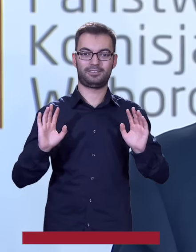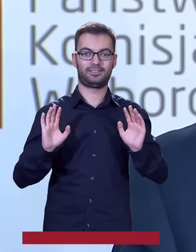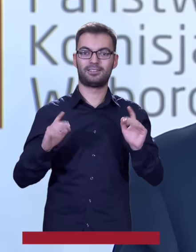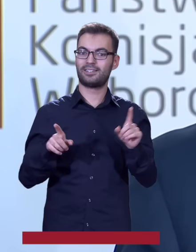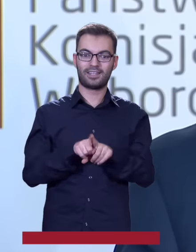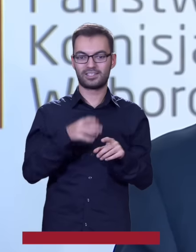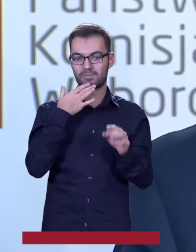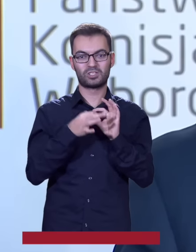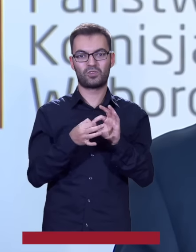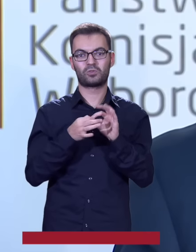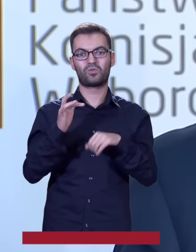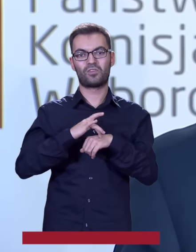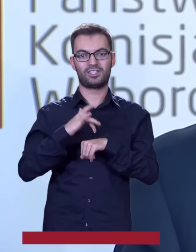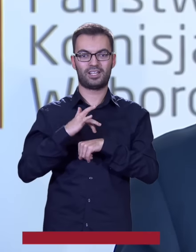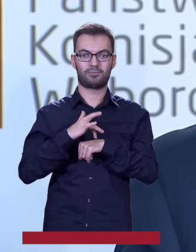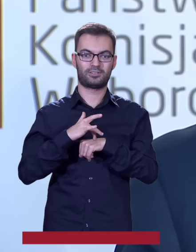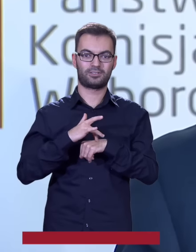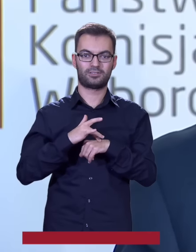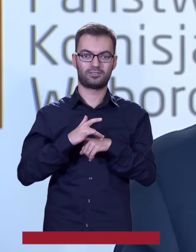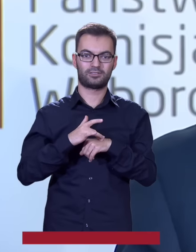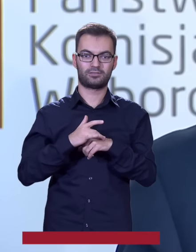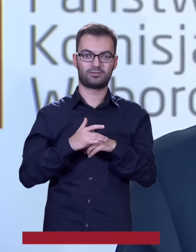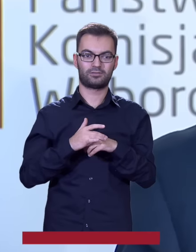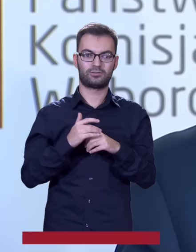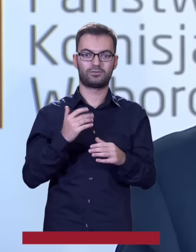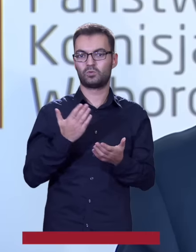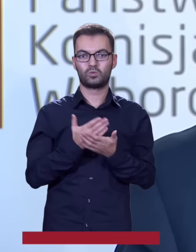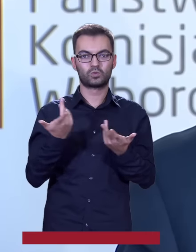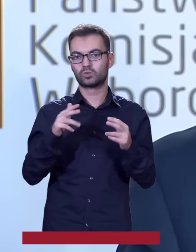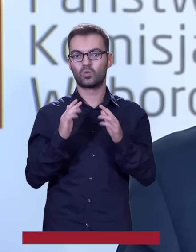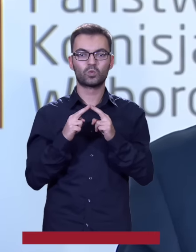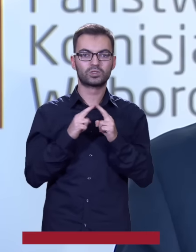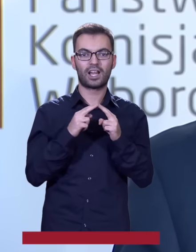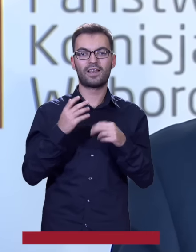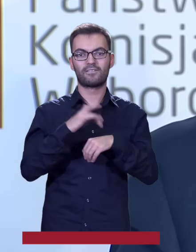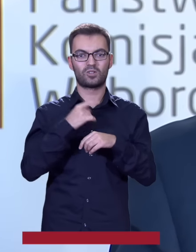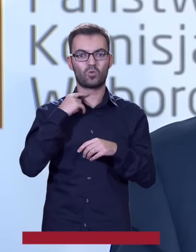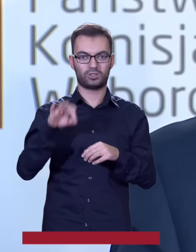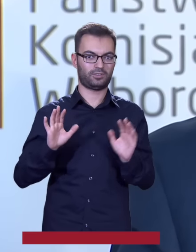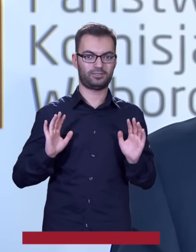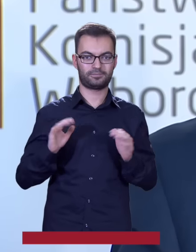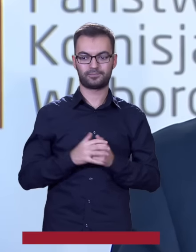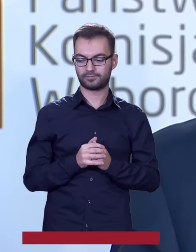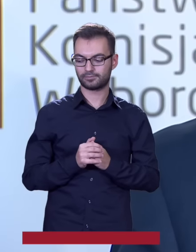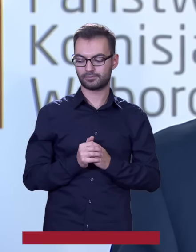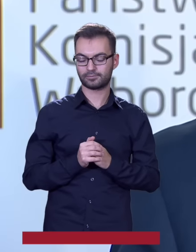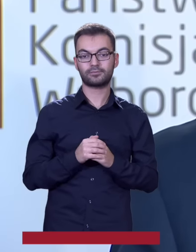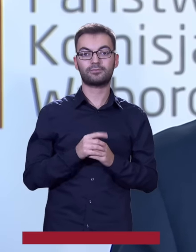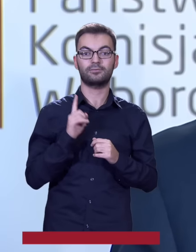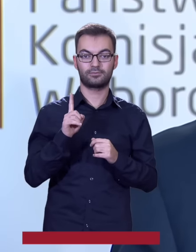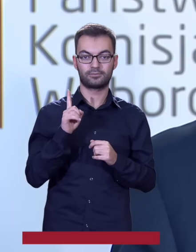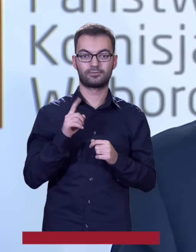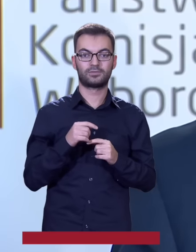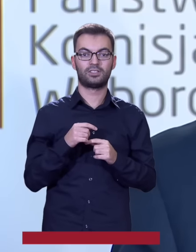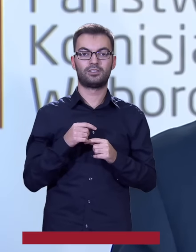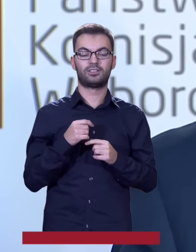dotyczy wyników dotyczących już ustalenia wyników głosowania. Jeżeli natomiast chodzi